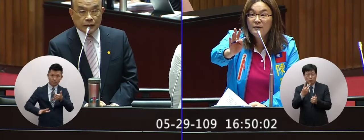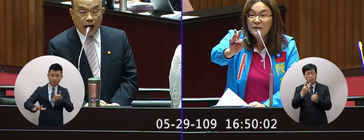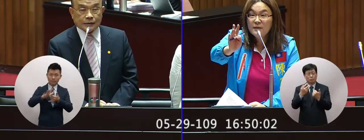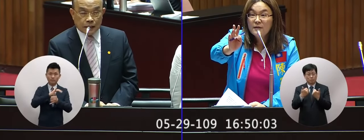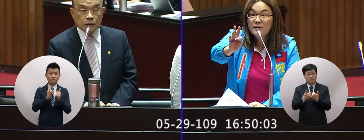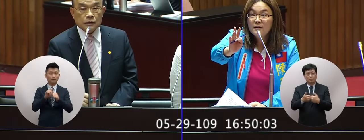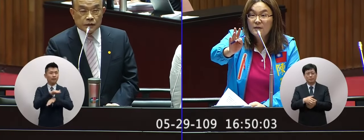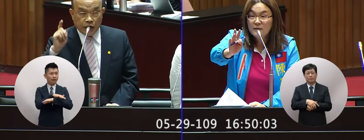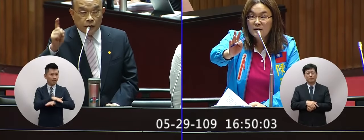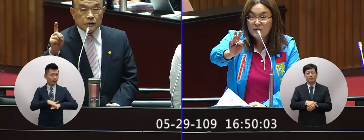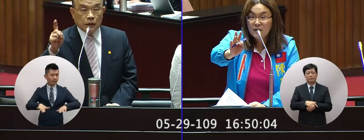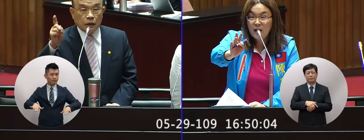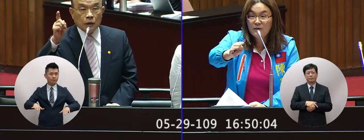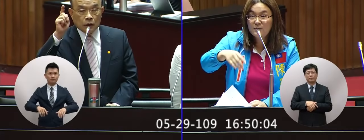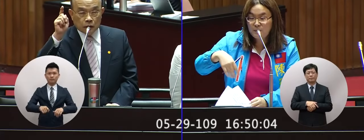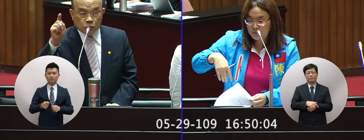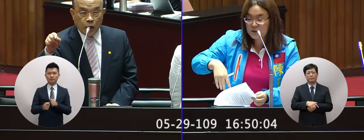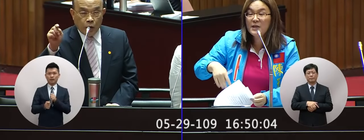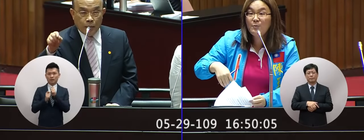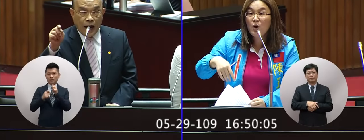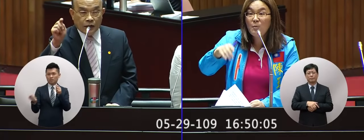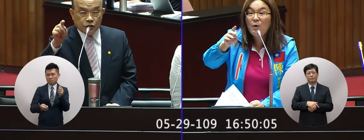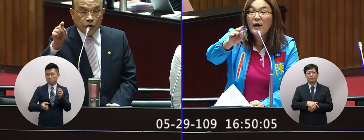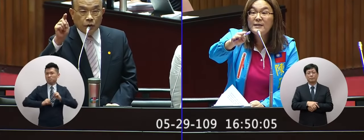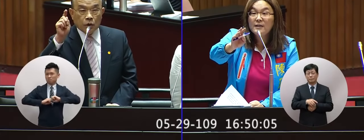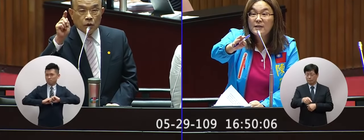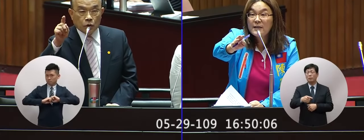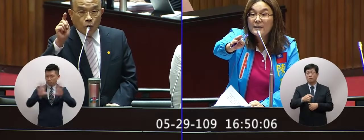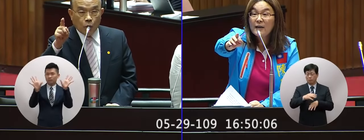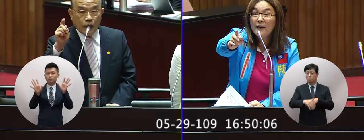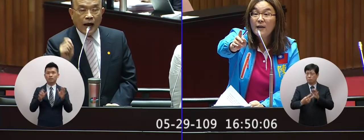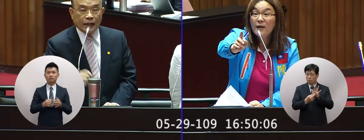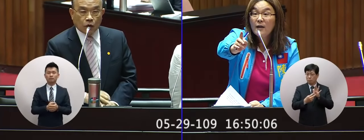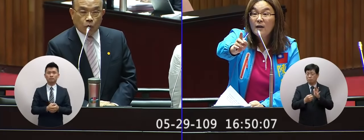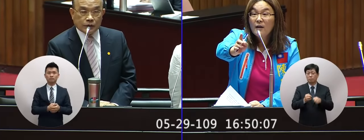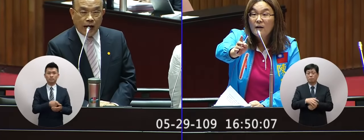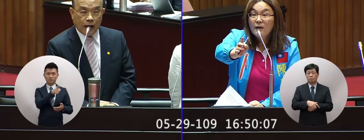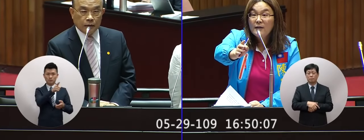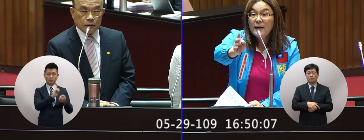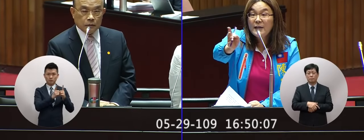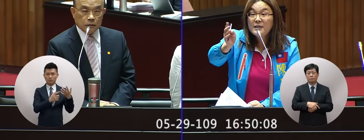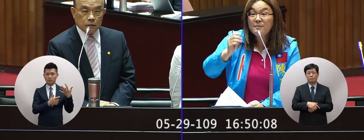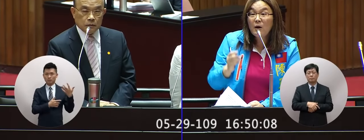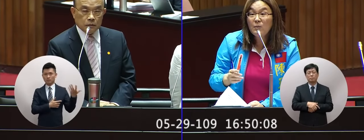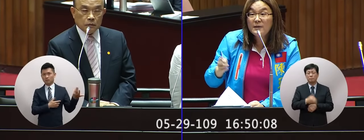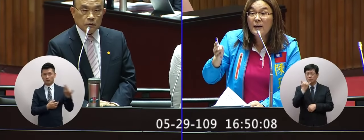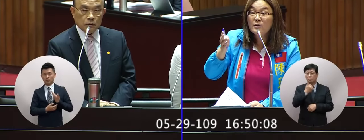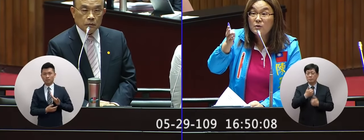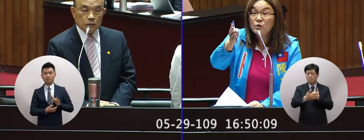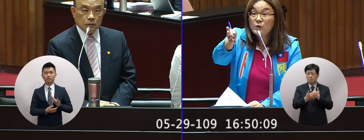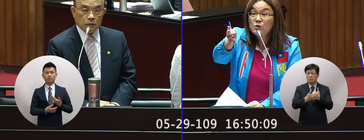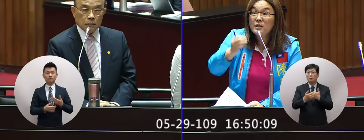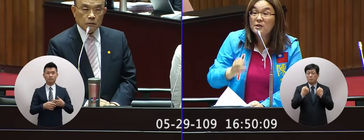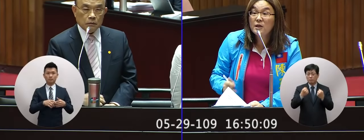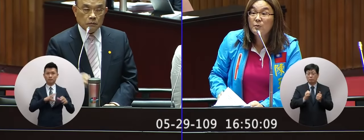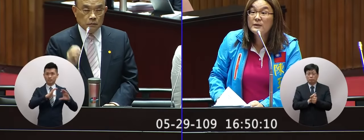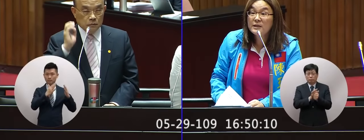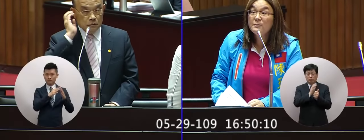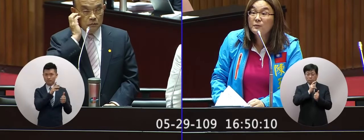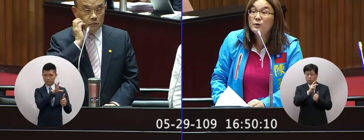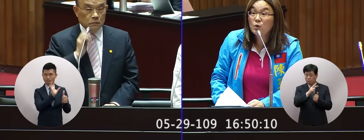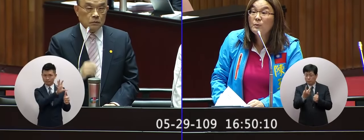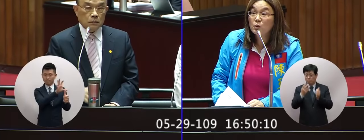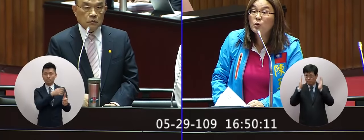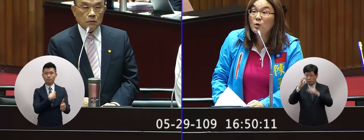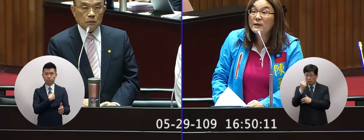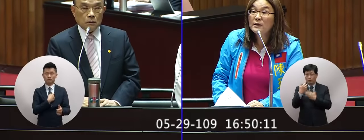全， 好， 大声谴责， 好， 对我们安全 来讲，称象 有危害的国家。 那也请帮我们在促进转型正义部分，